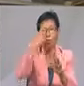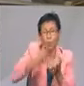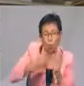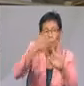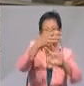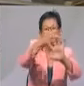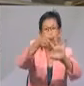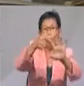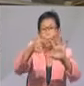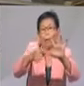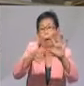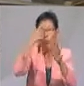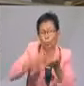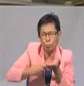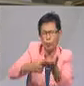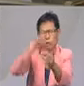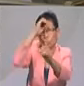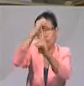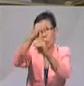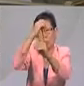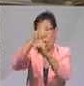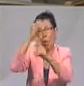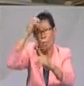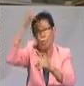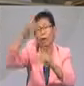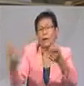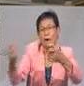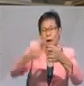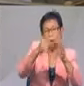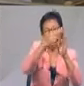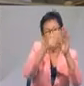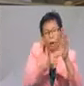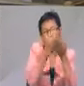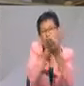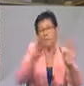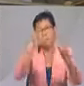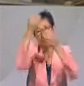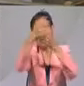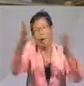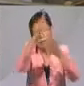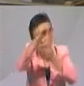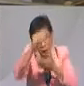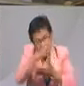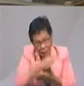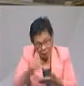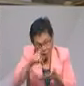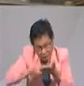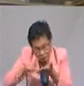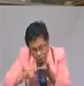tuju dan konsep berkaitan Undang-Undang Kebebasan Maklumat selain meliti keperluan sama ada